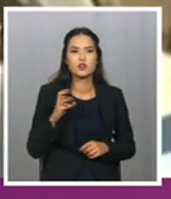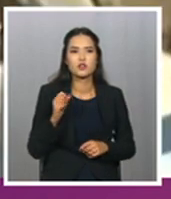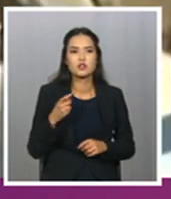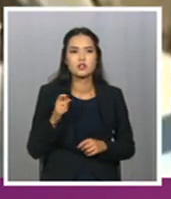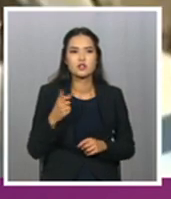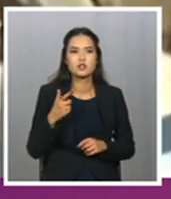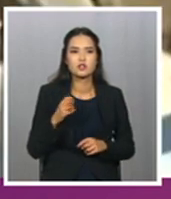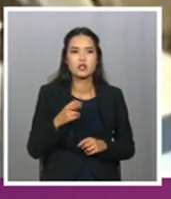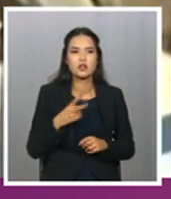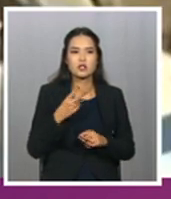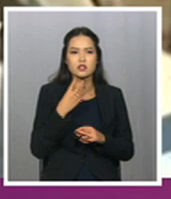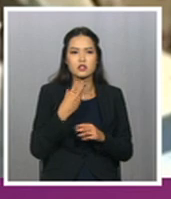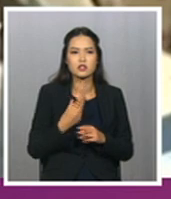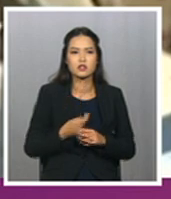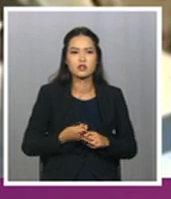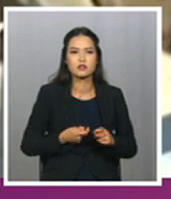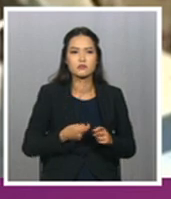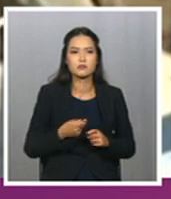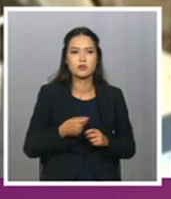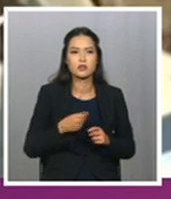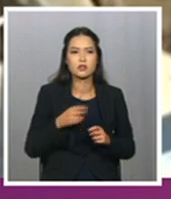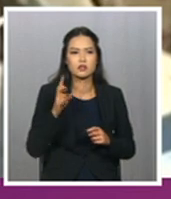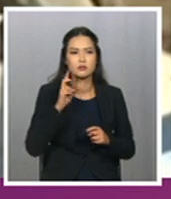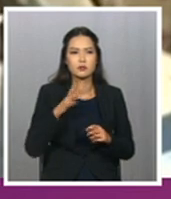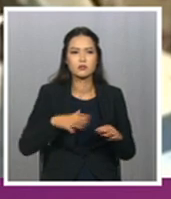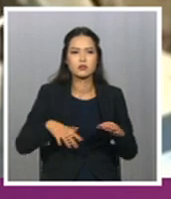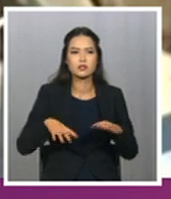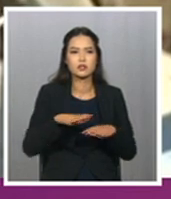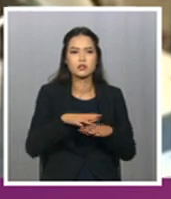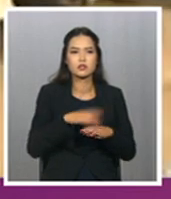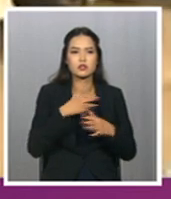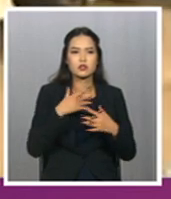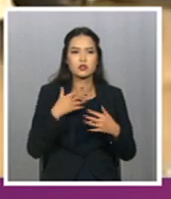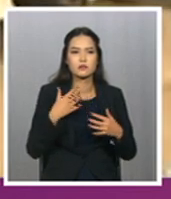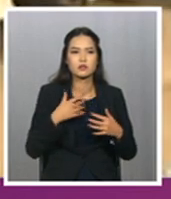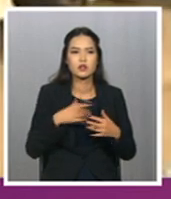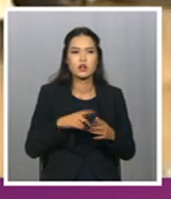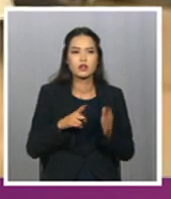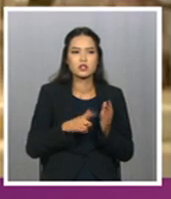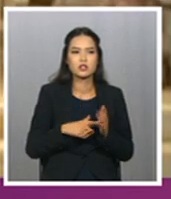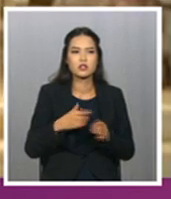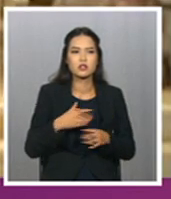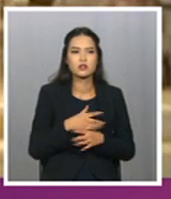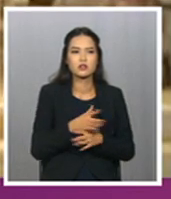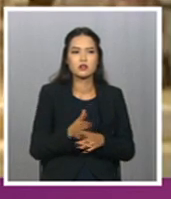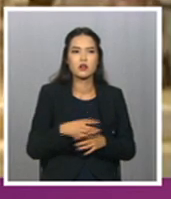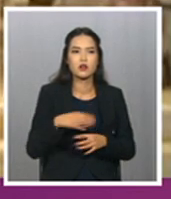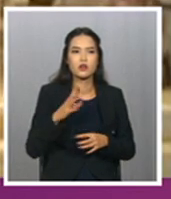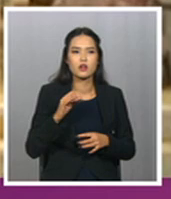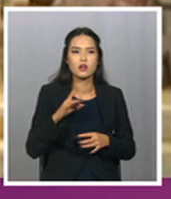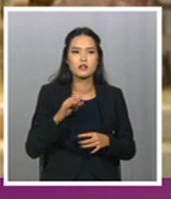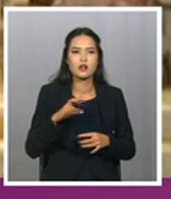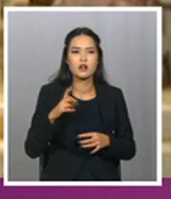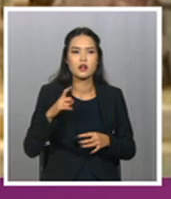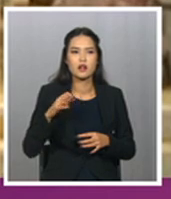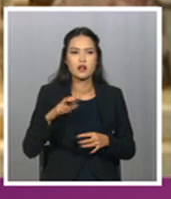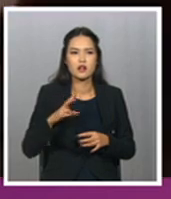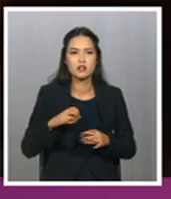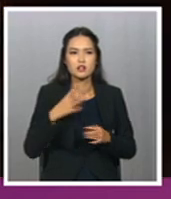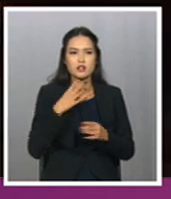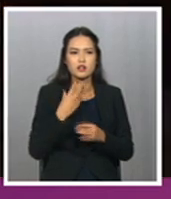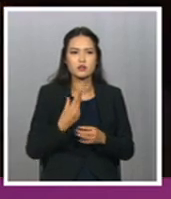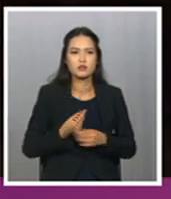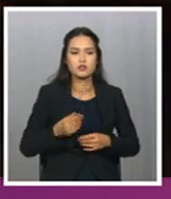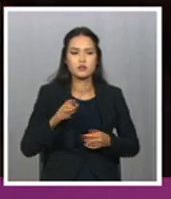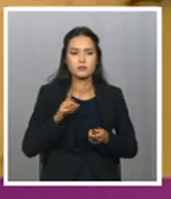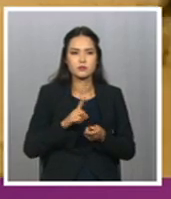ірі қолбасшы емес, мемлекет ісіне жетік құлама саясаткер еді. Екі бөлімнен тұратын жасақ заңында өзінің ел билеудегі мақсат мүддесін анық